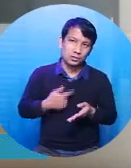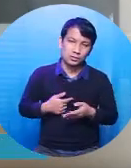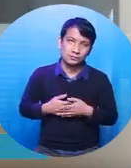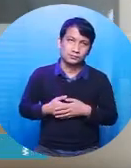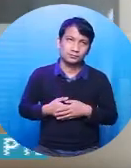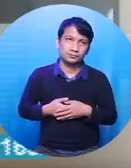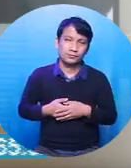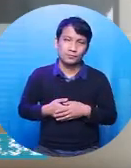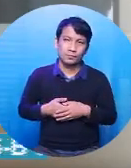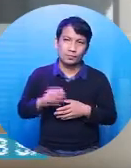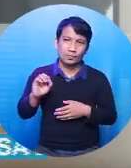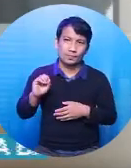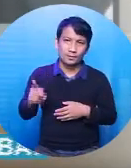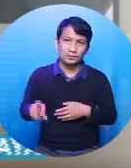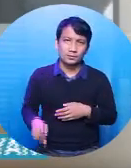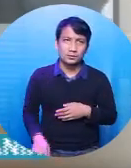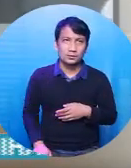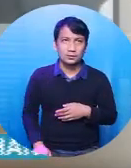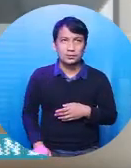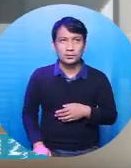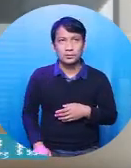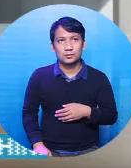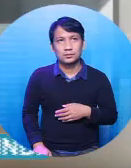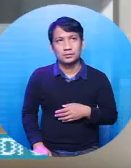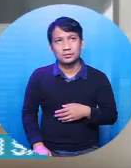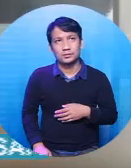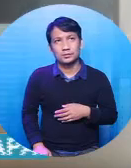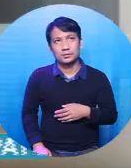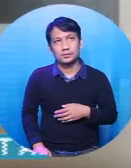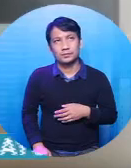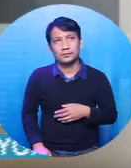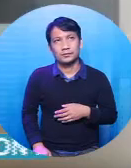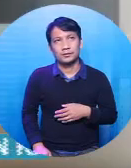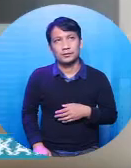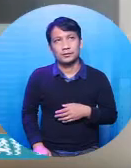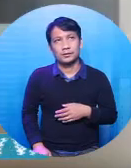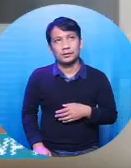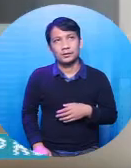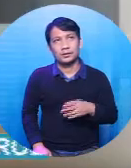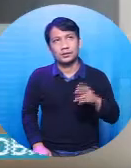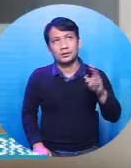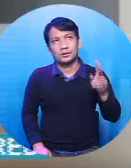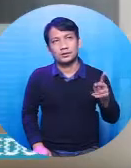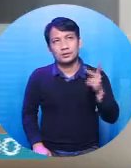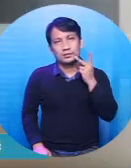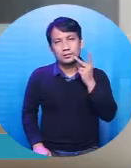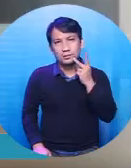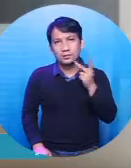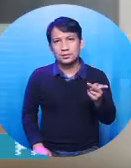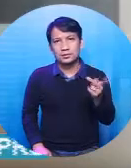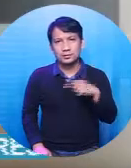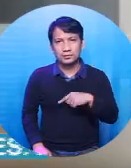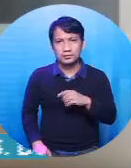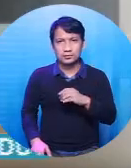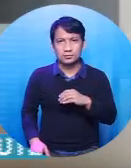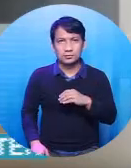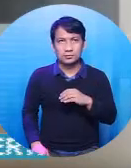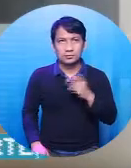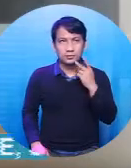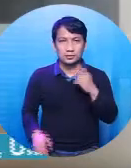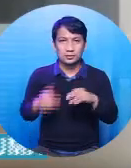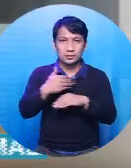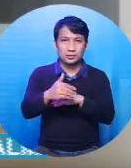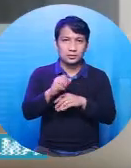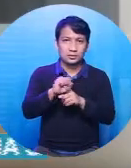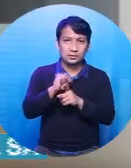Kayla. Sir. Nali lang. Sandali, ma'am, hindi. Ubus ng oras natin. Kayla, magpapadala ako dyan ng